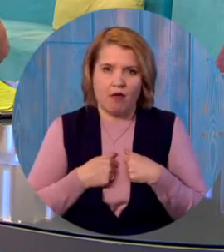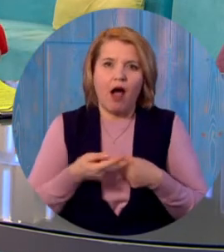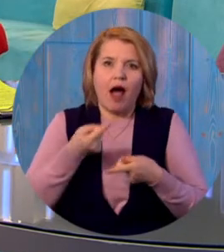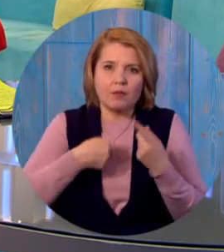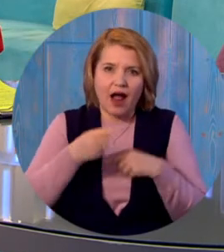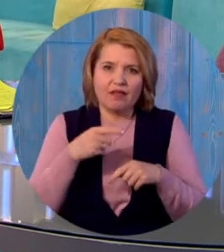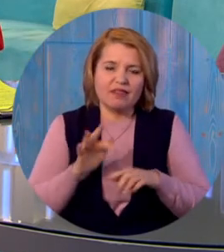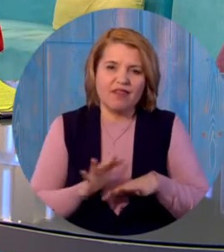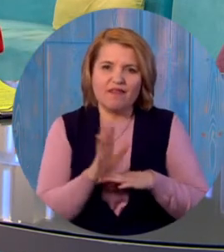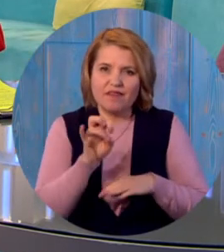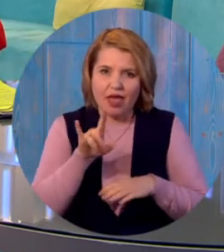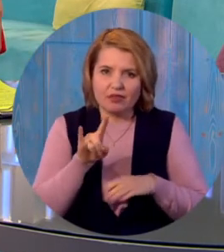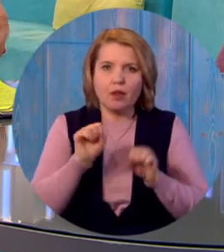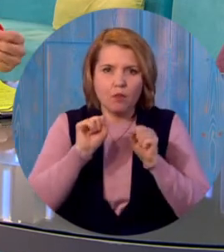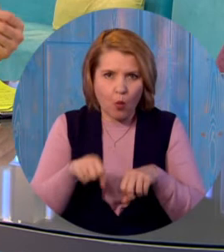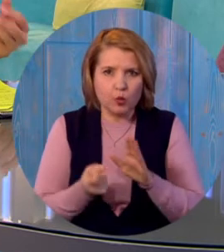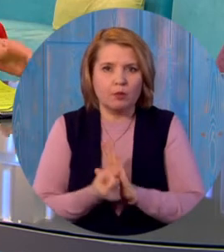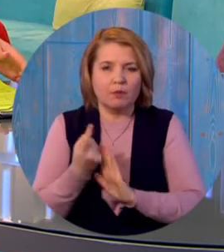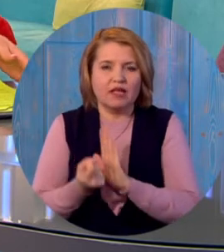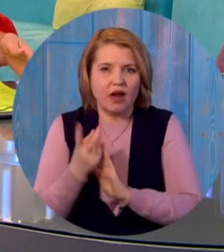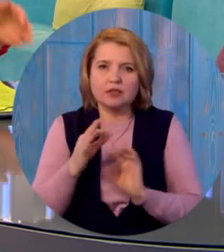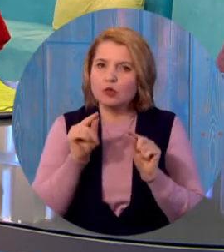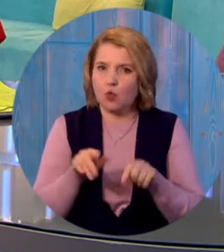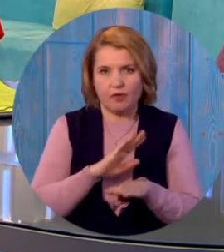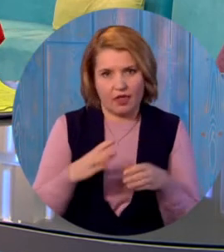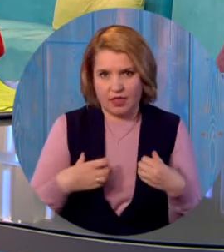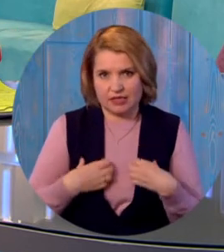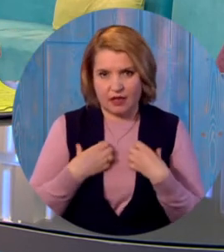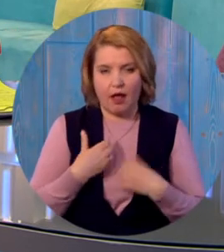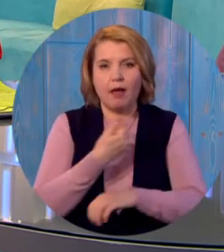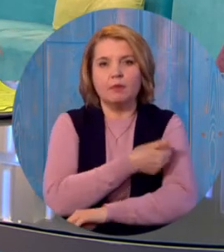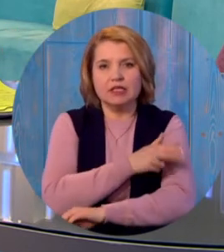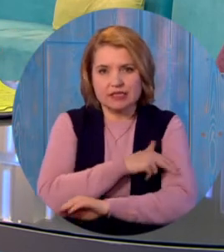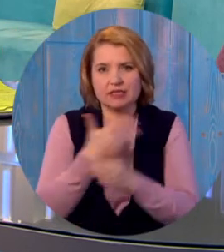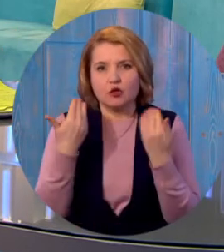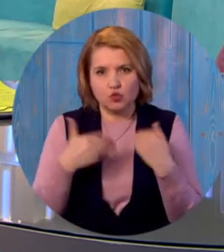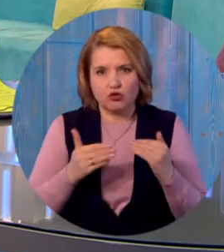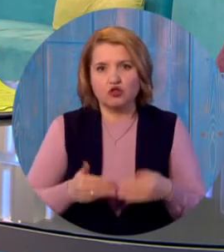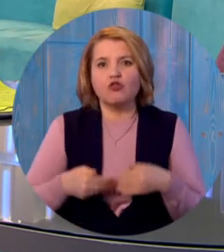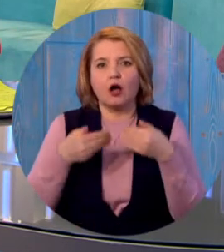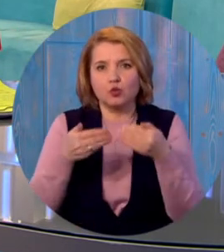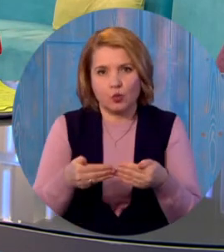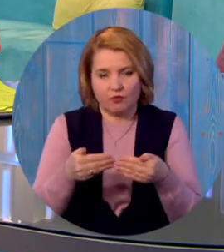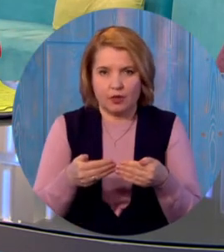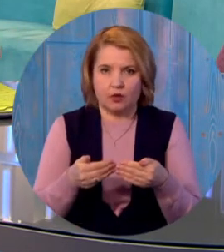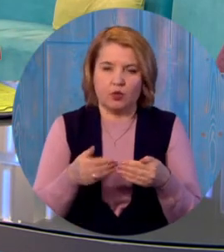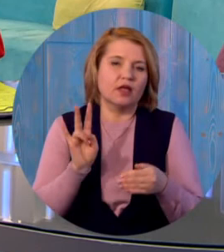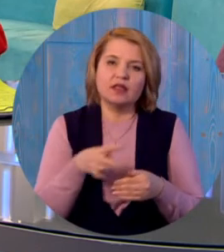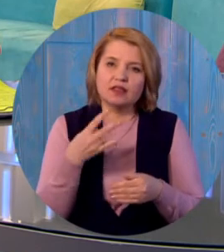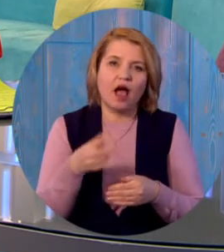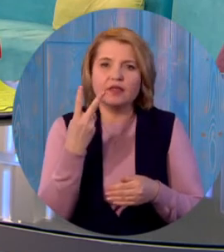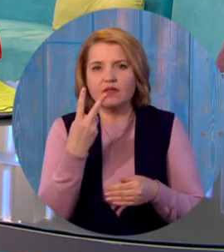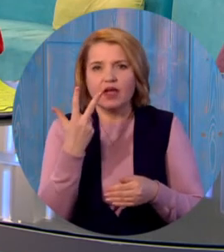временем, потому что уже варикозная болезнь существует. Но это не страшно, потому что медицина шагнула вперед. И уже не нужно по 2-3 недели